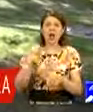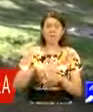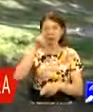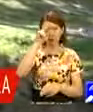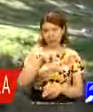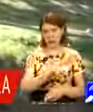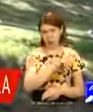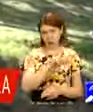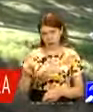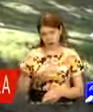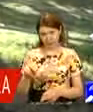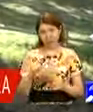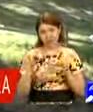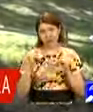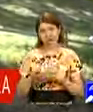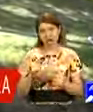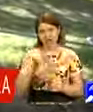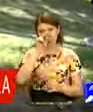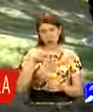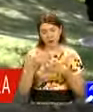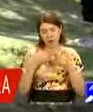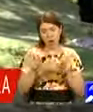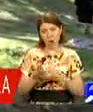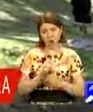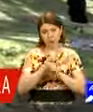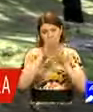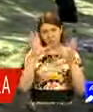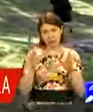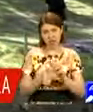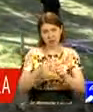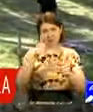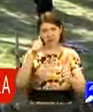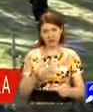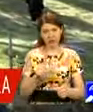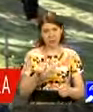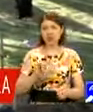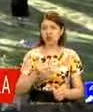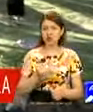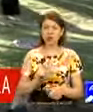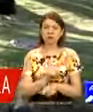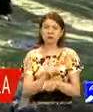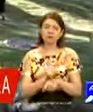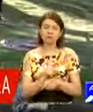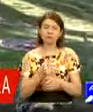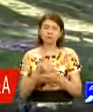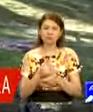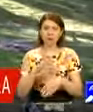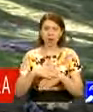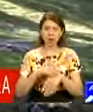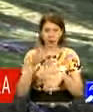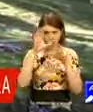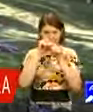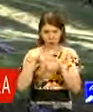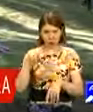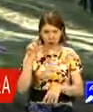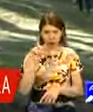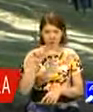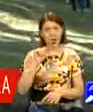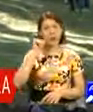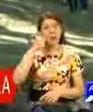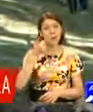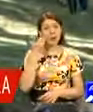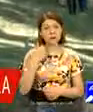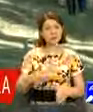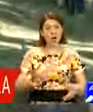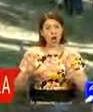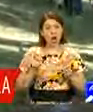slujbe ms2 la început Inca de la primele ore ale diminetii si vor dura până aproape de miezul nopții iar mâine cand